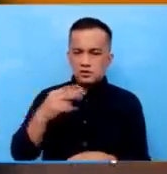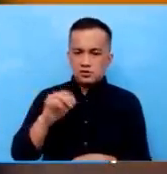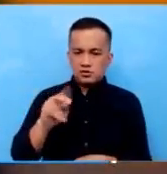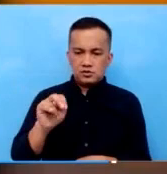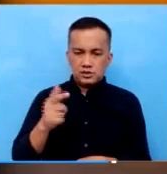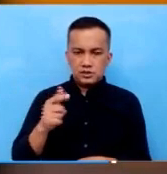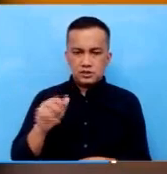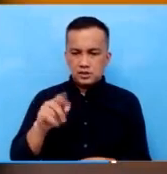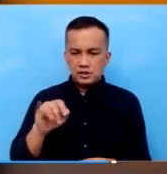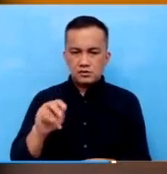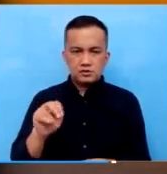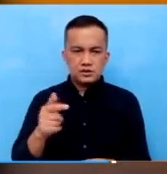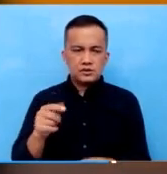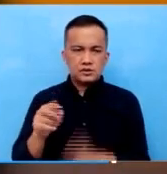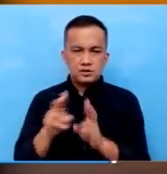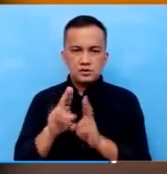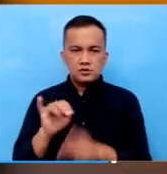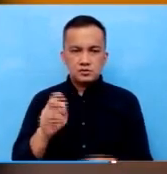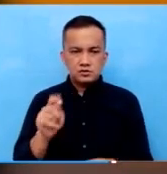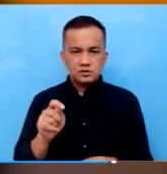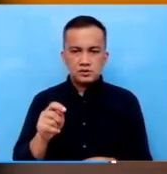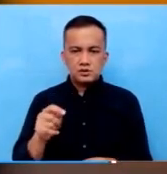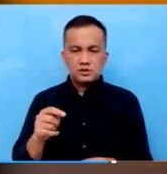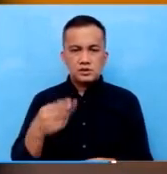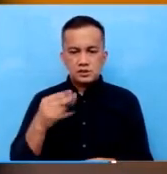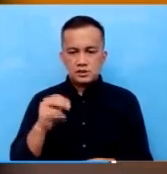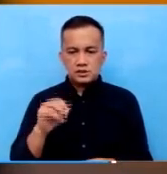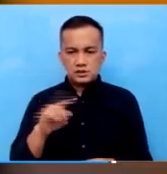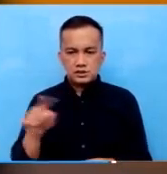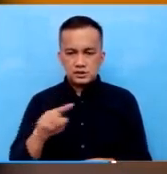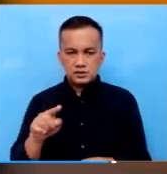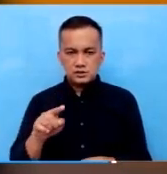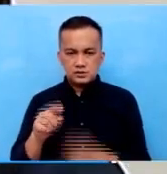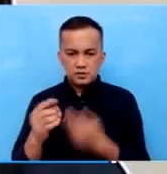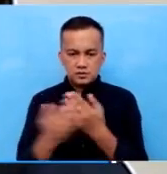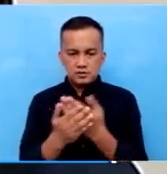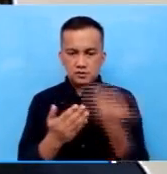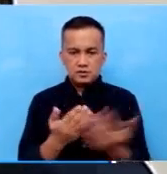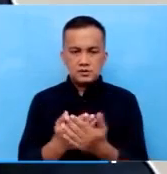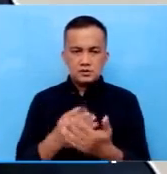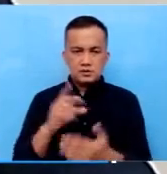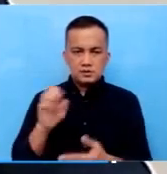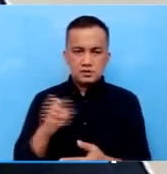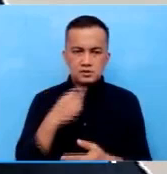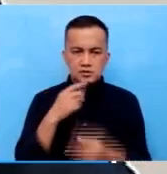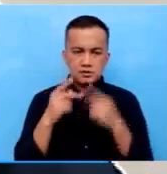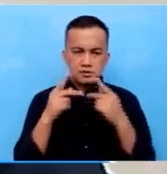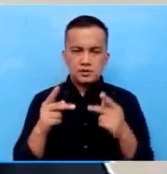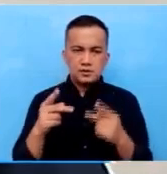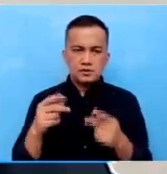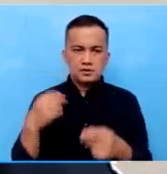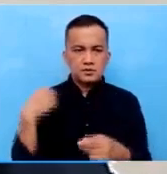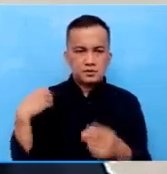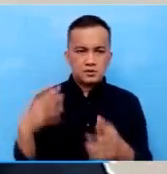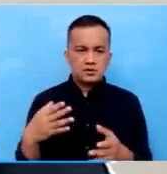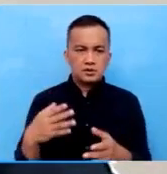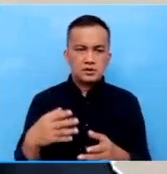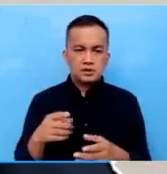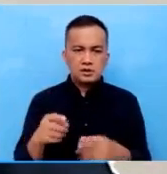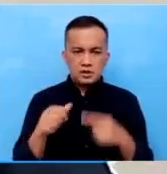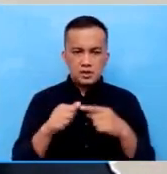unit. Mahaharap si Hernandez sa patong-patong na kaso. Yung Code of Ethical Standards for Public Officials, tapos yung anti-graft